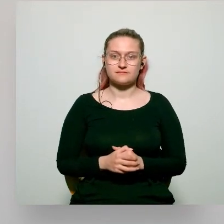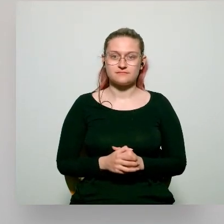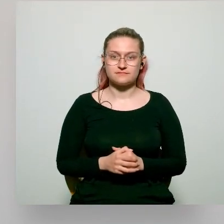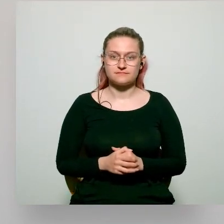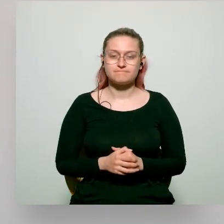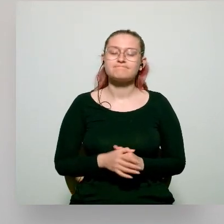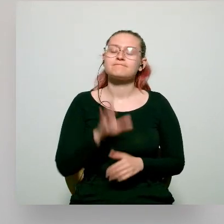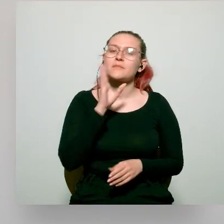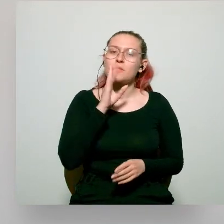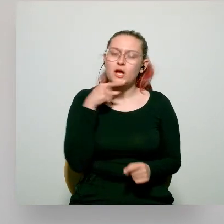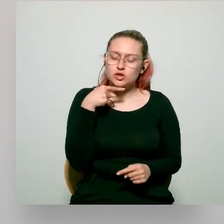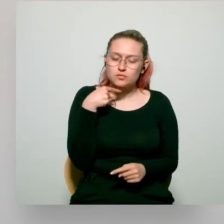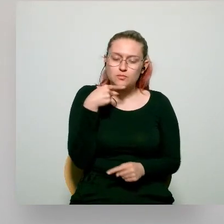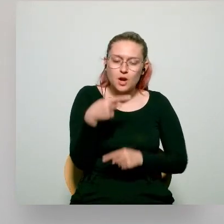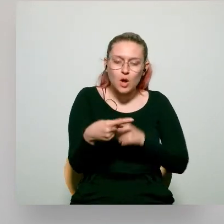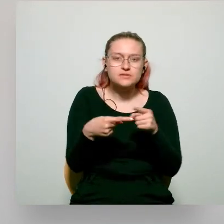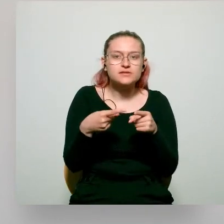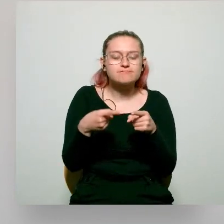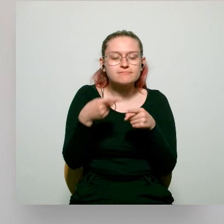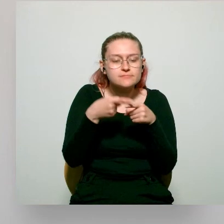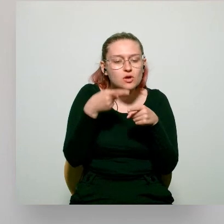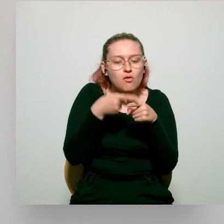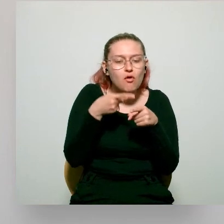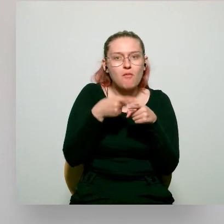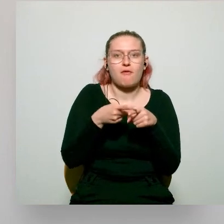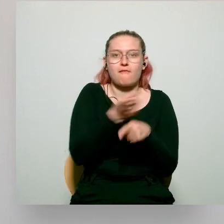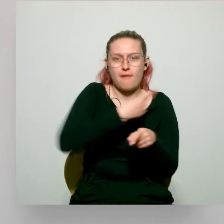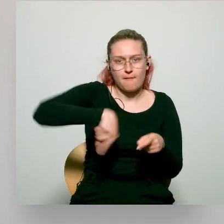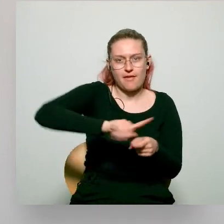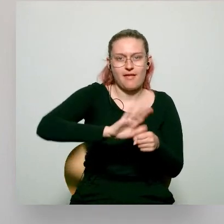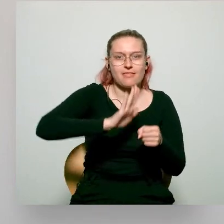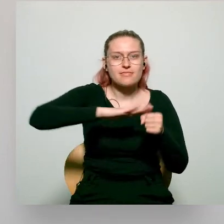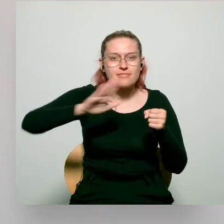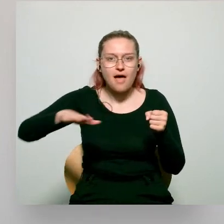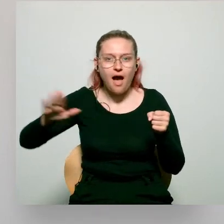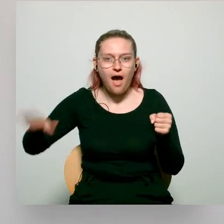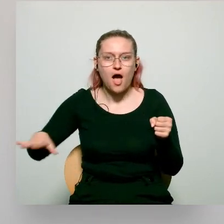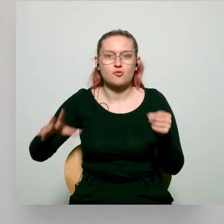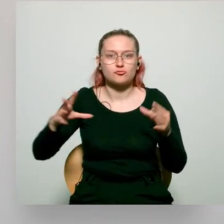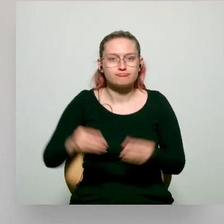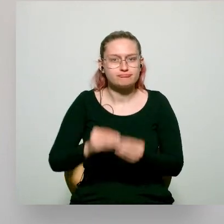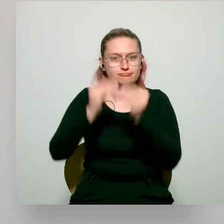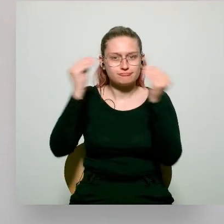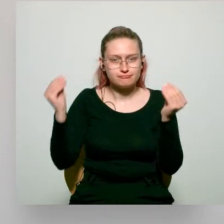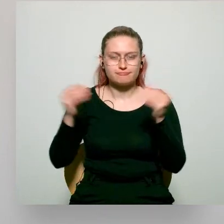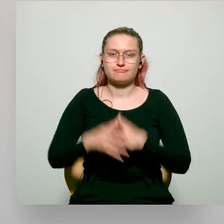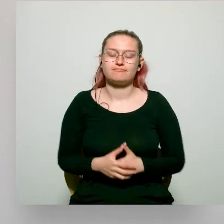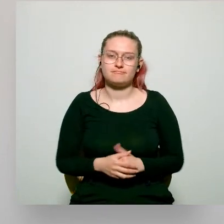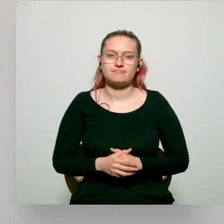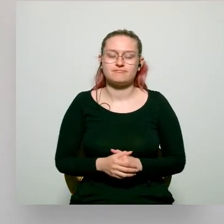stopniowy proces dojrzewania narodowego samoświadomości. Jak już powiedziałem, ten proces ma już